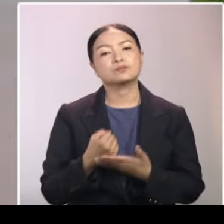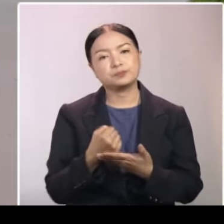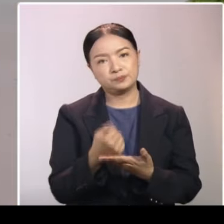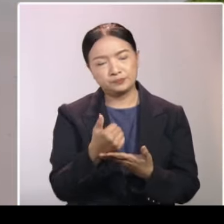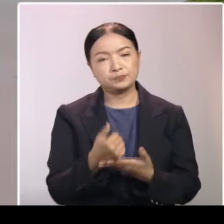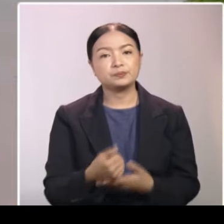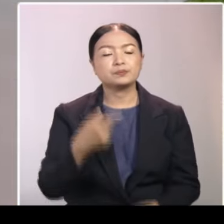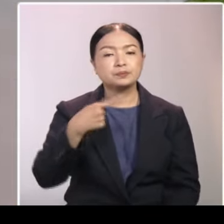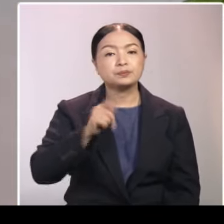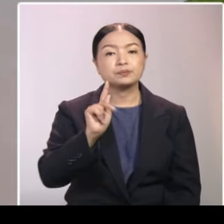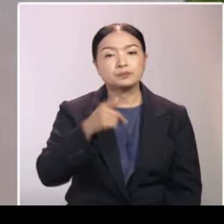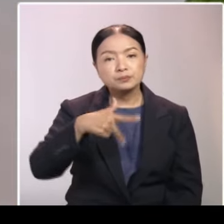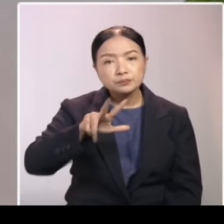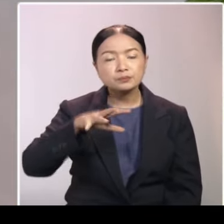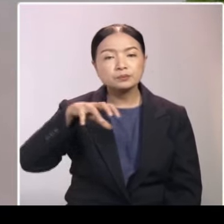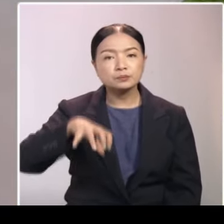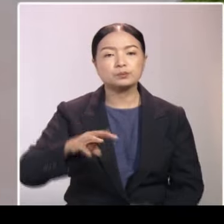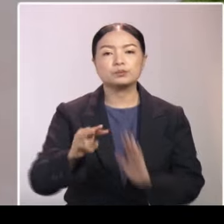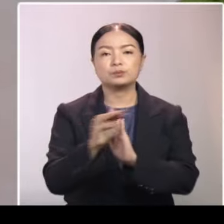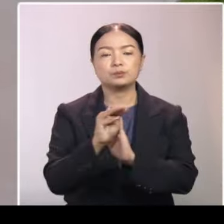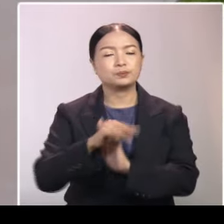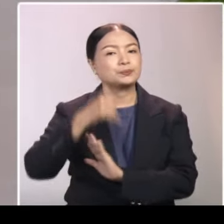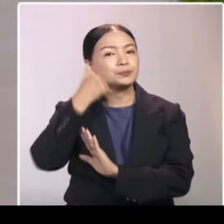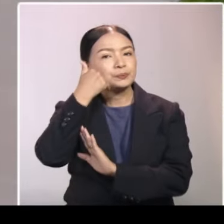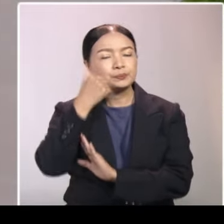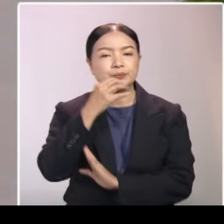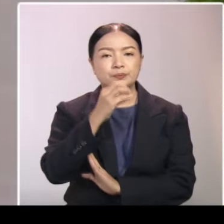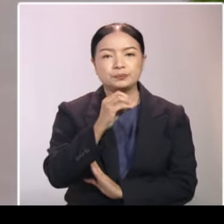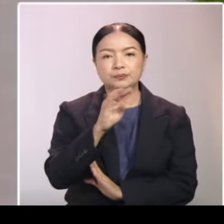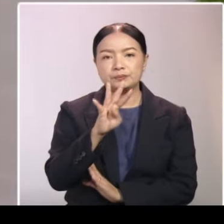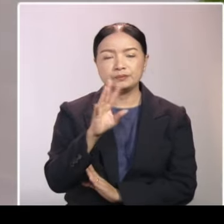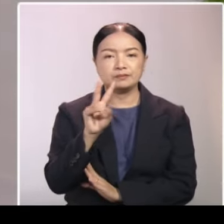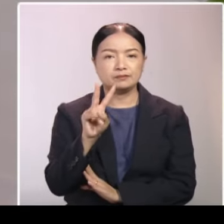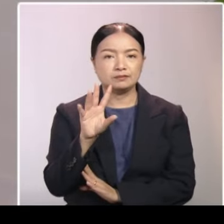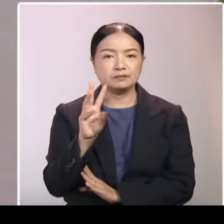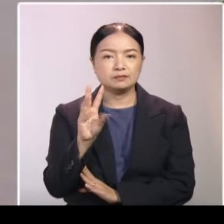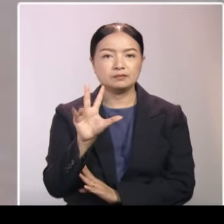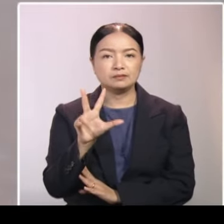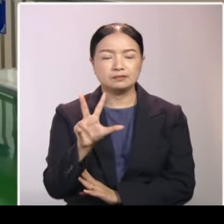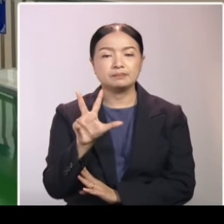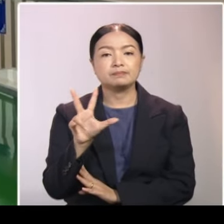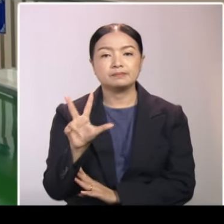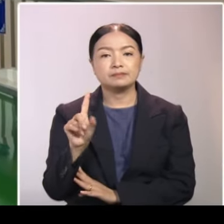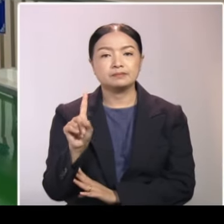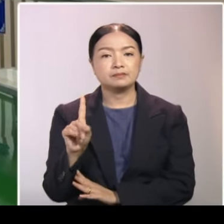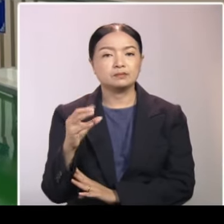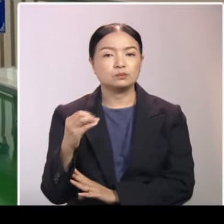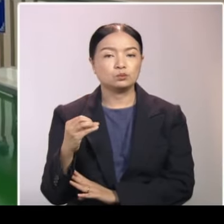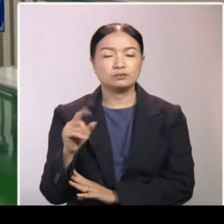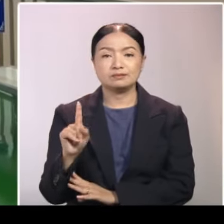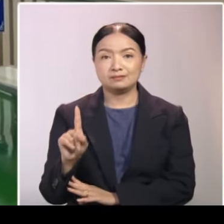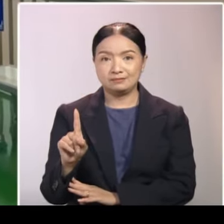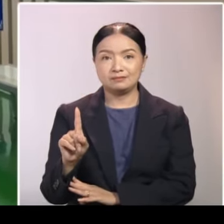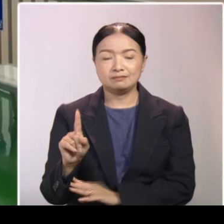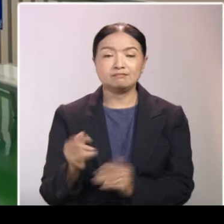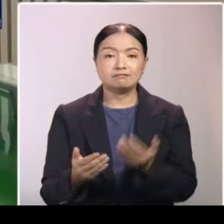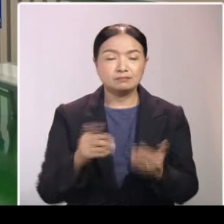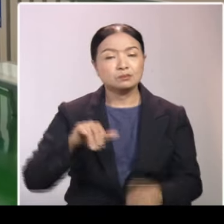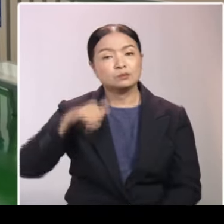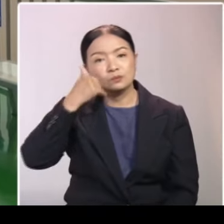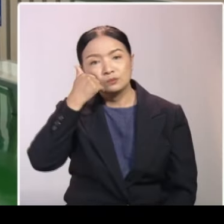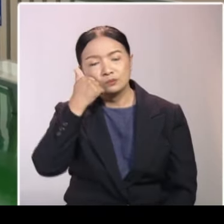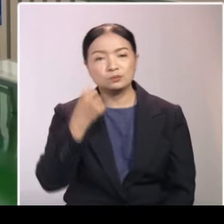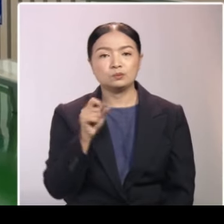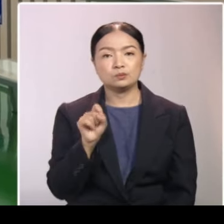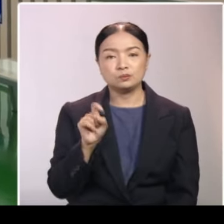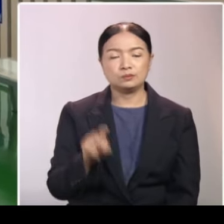ได้นะครับที่ปพมุกดาหารเบอร์โทร 042 633101ครับหรือจะโทรไป